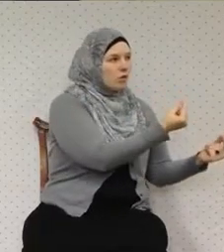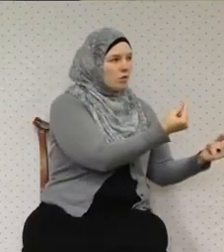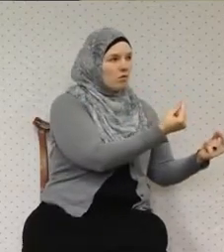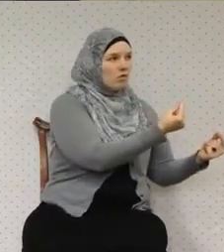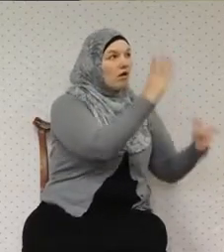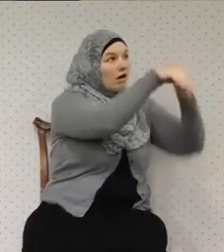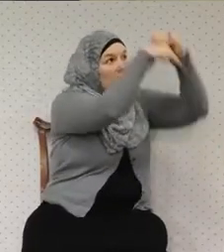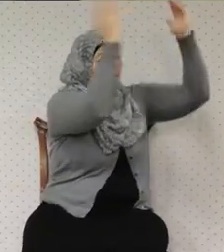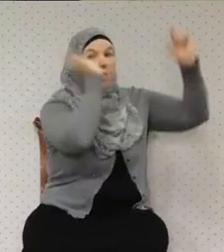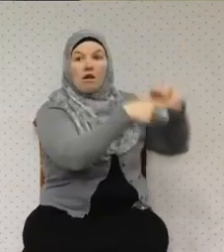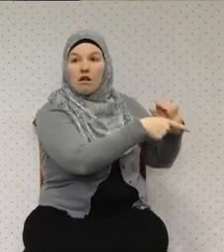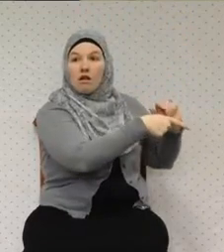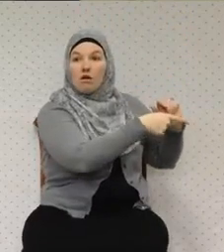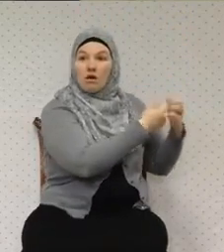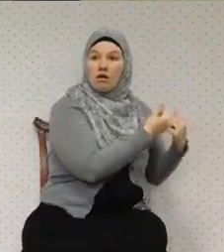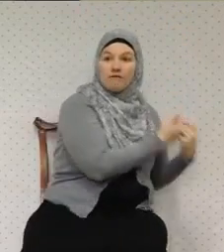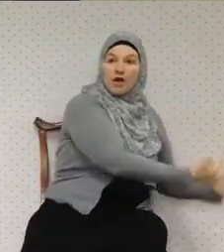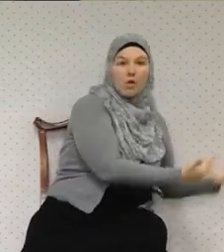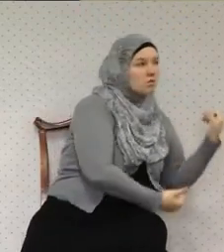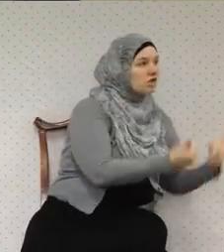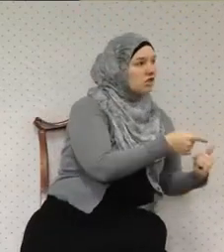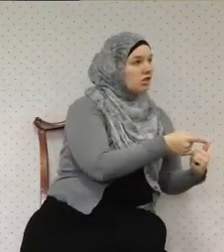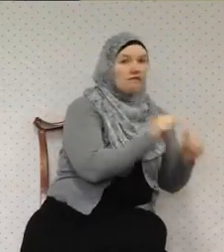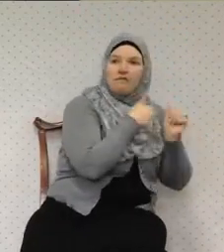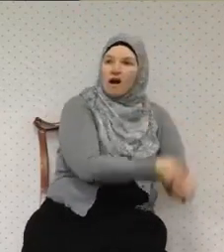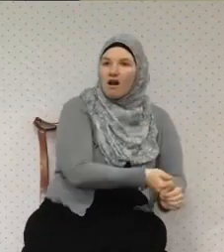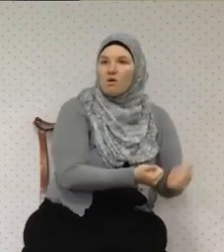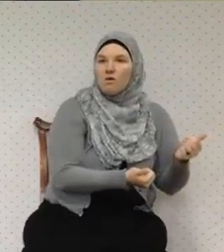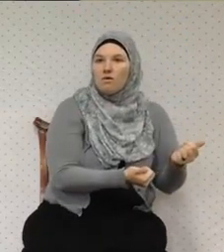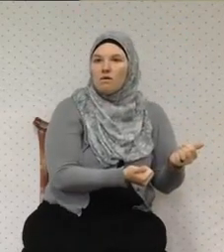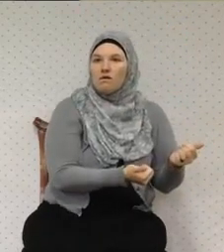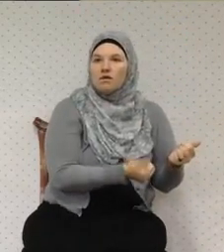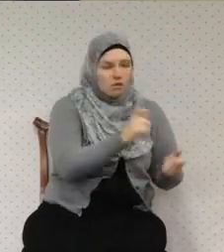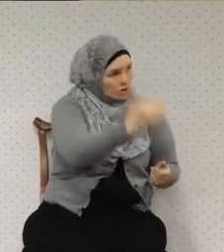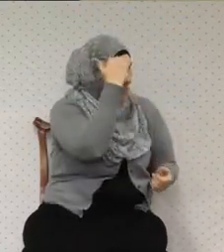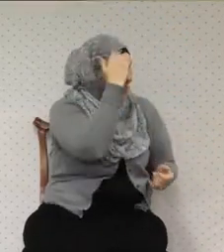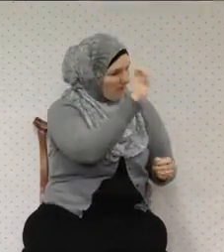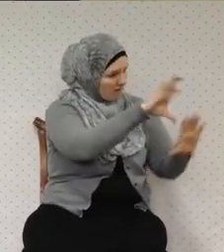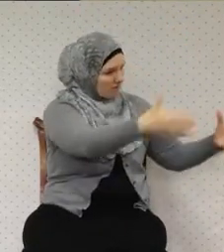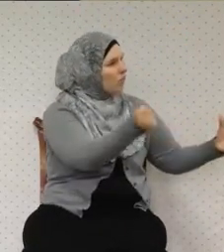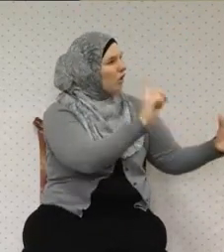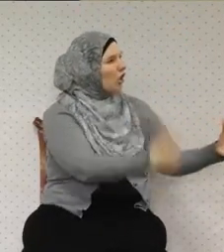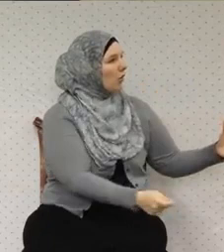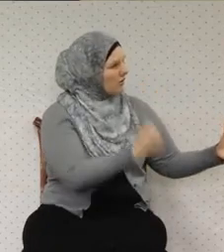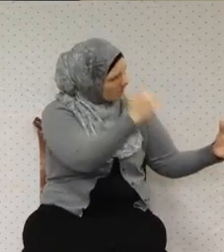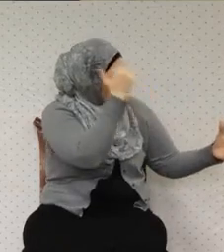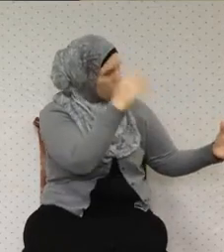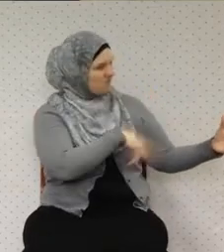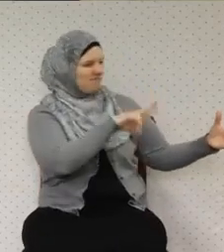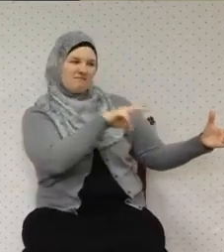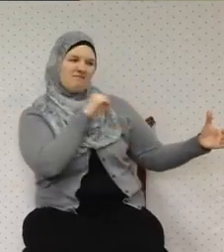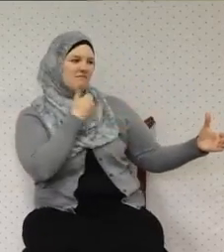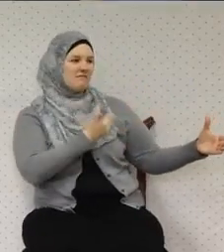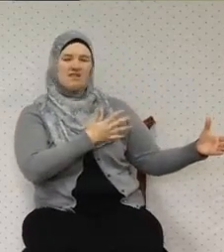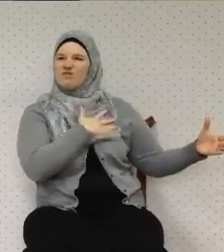And this is why the Prophet ﷺ says, "Al-mar'u 'ala dini khalili." The